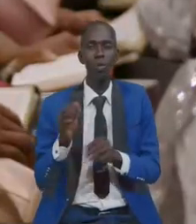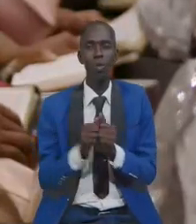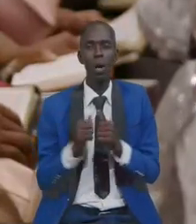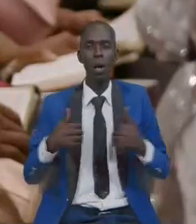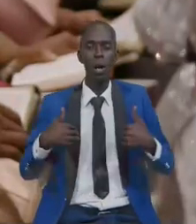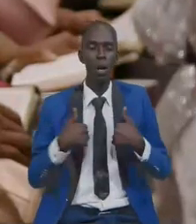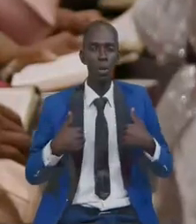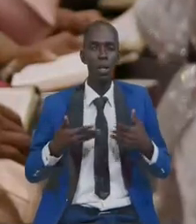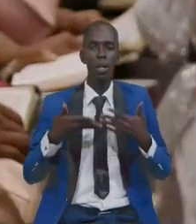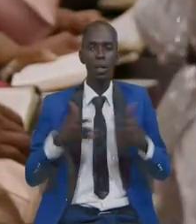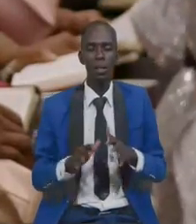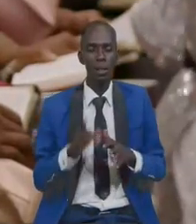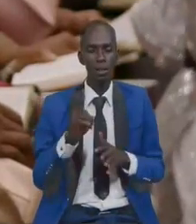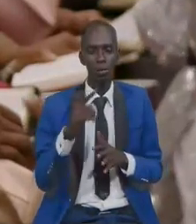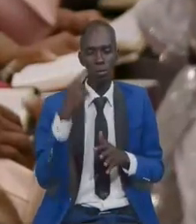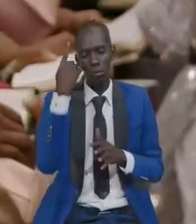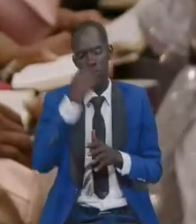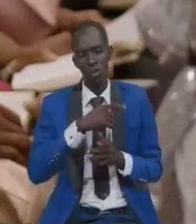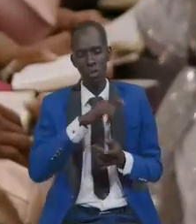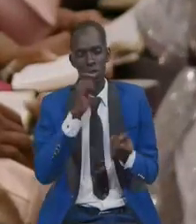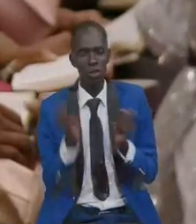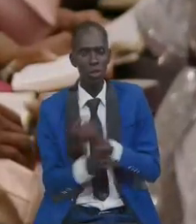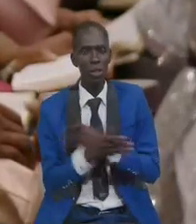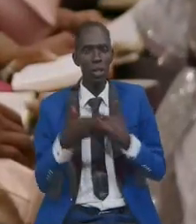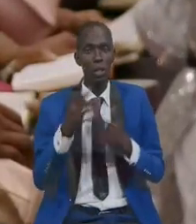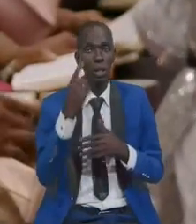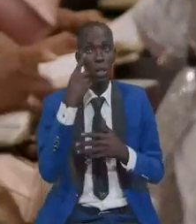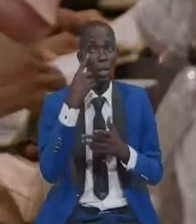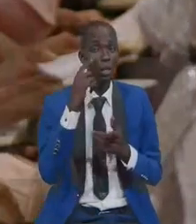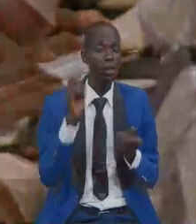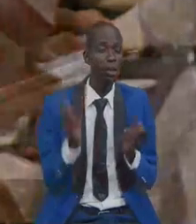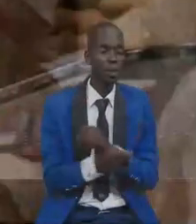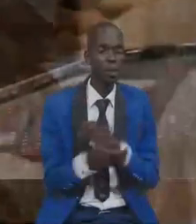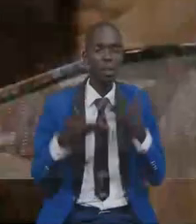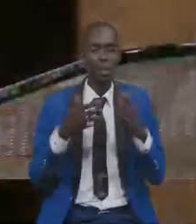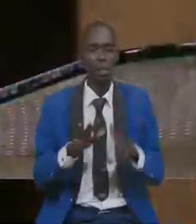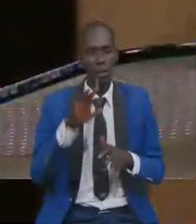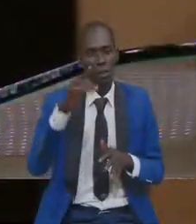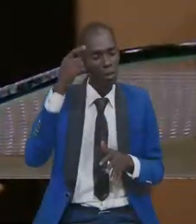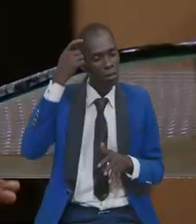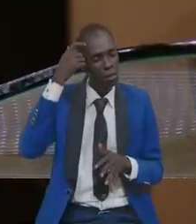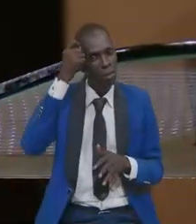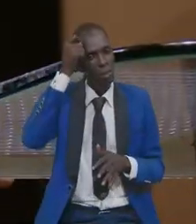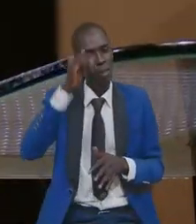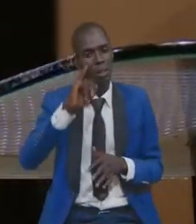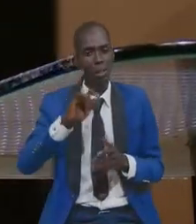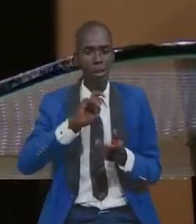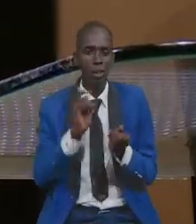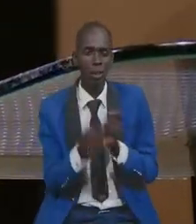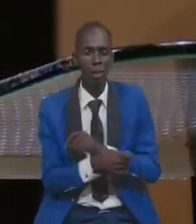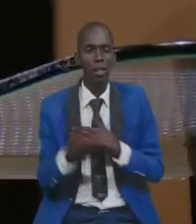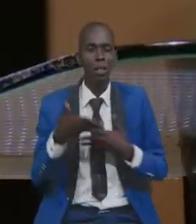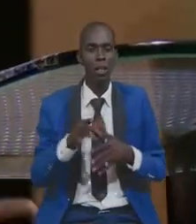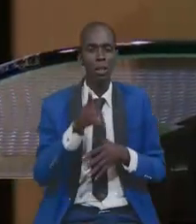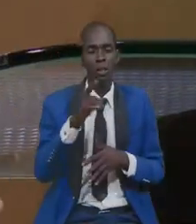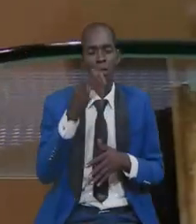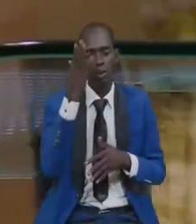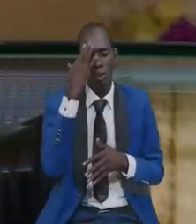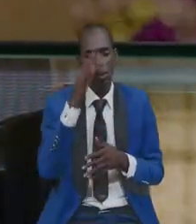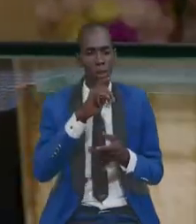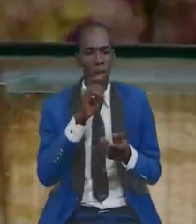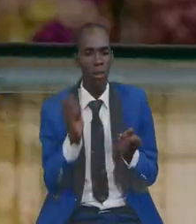changé, que sa vision soit changée, que sa compréhension soit changée, et que tout le concernant soit changé, que son discernement soit